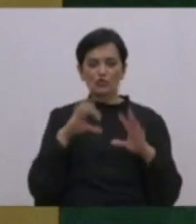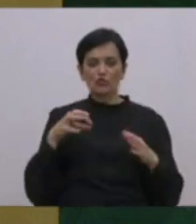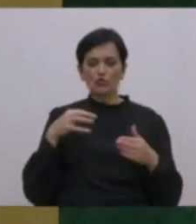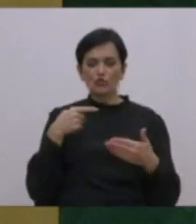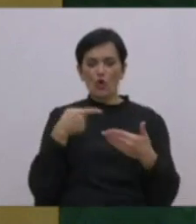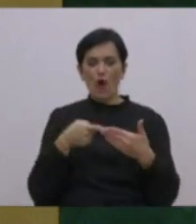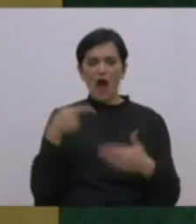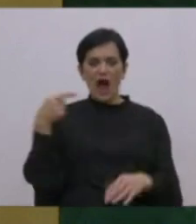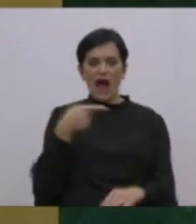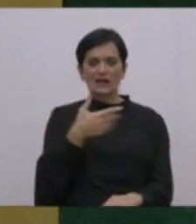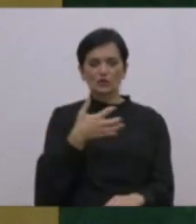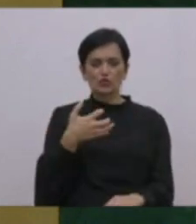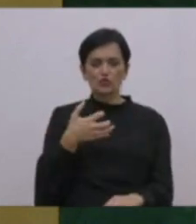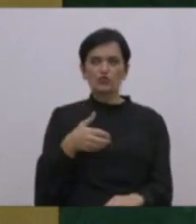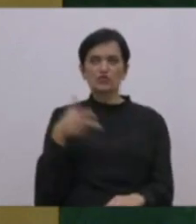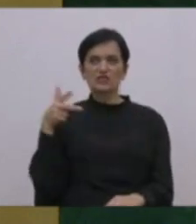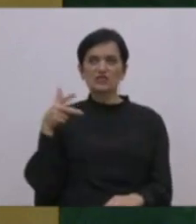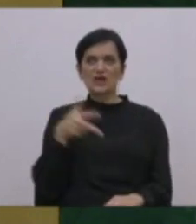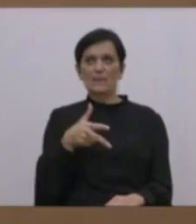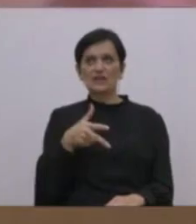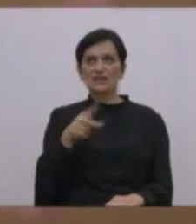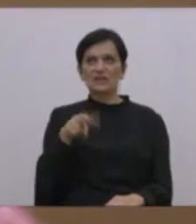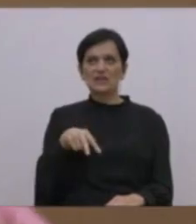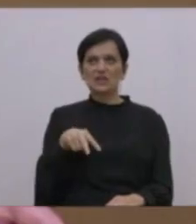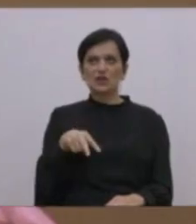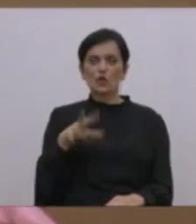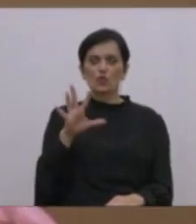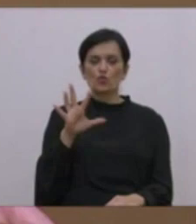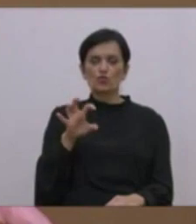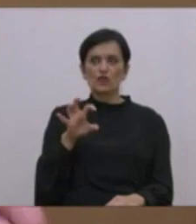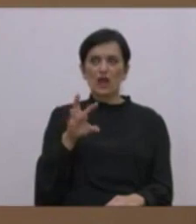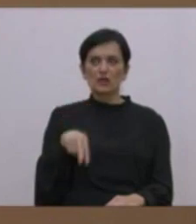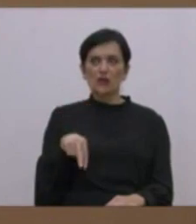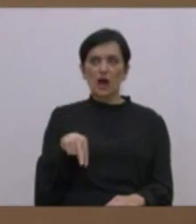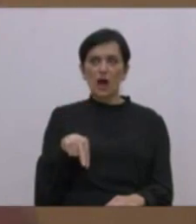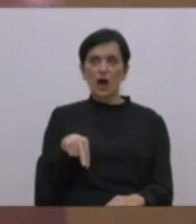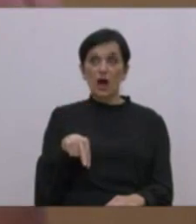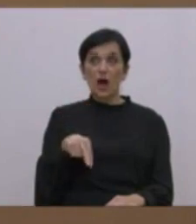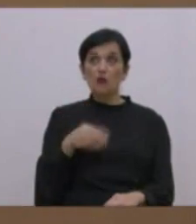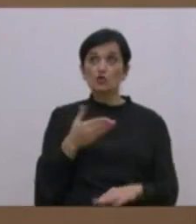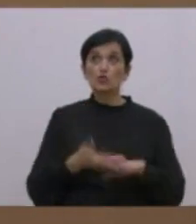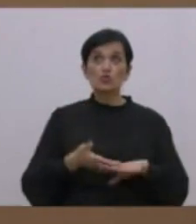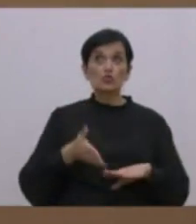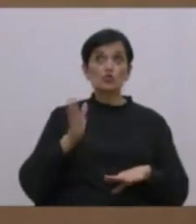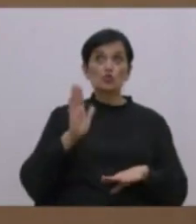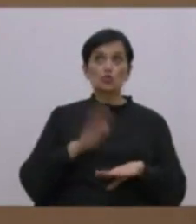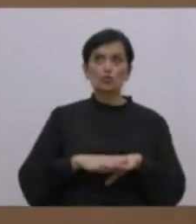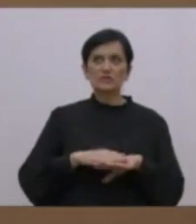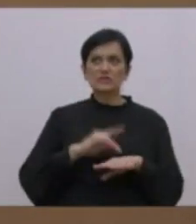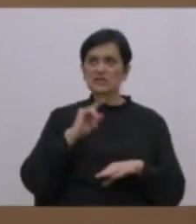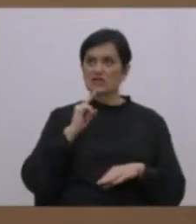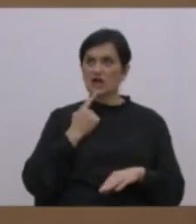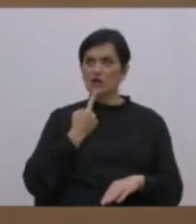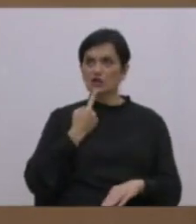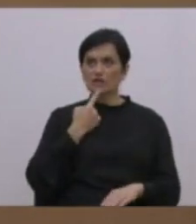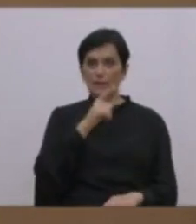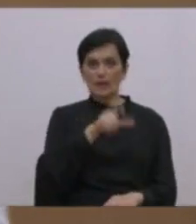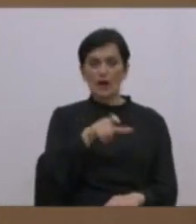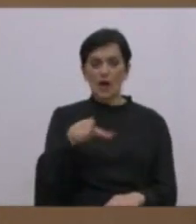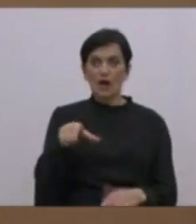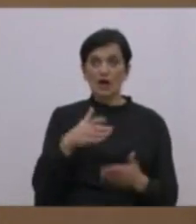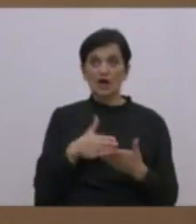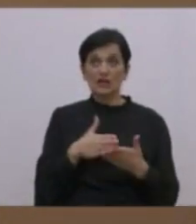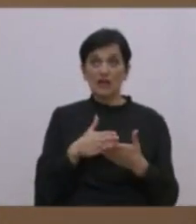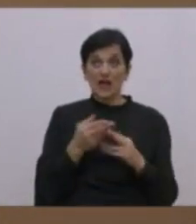1500 ლარი, 3000 ლარი, 500 ლარი. უმძიმეს გაჭირვებაშია ხალხი.